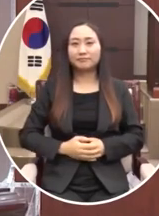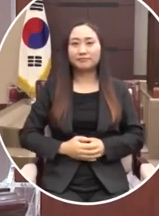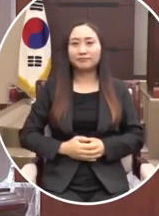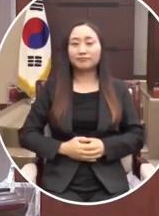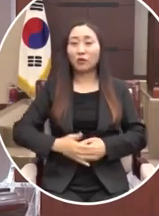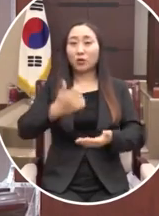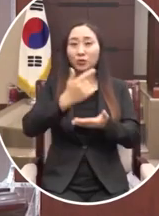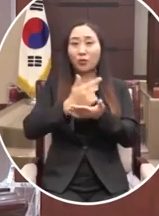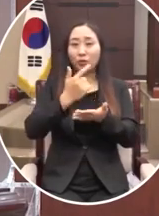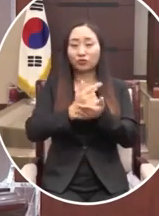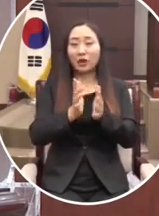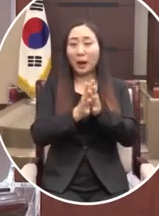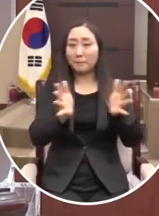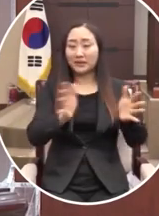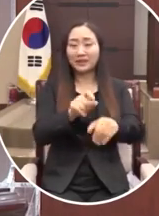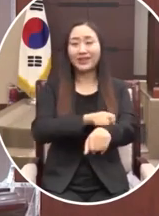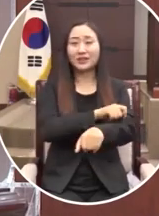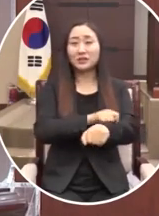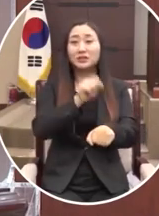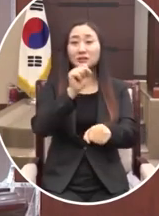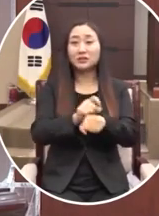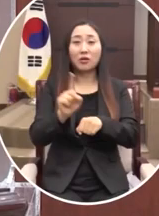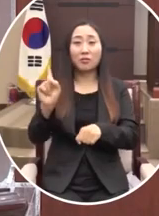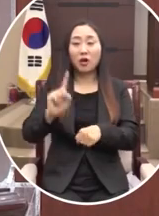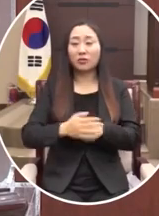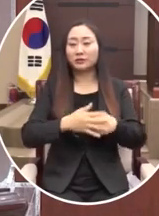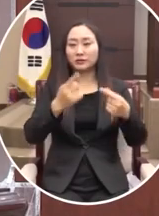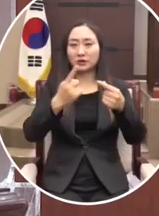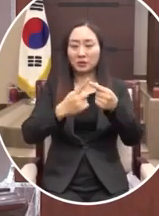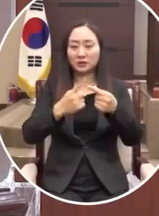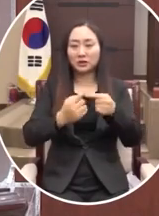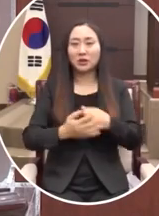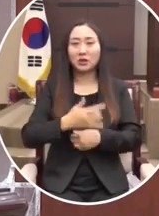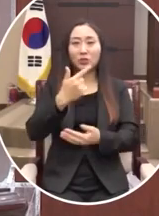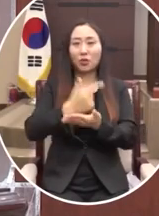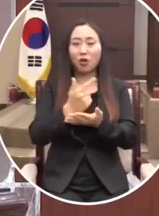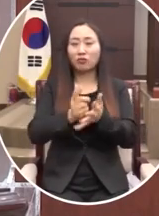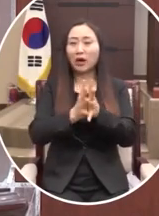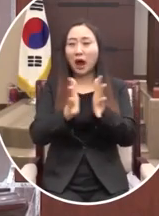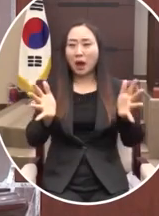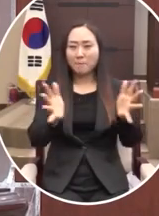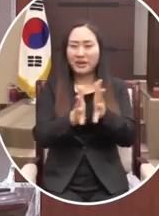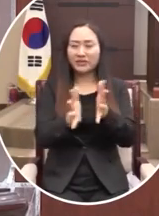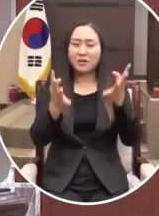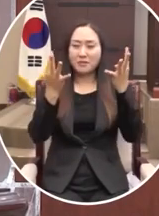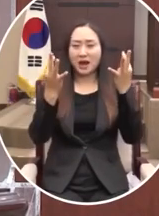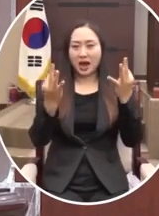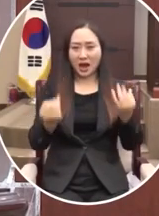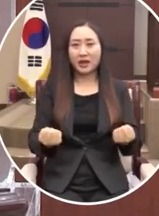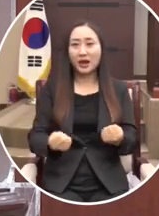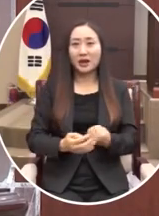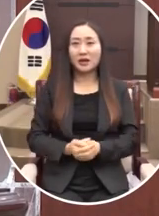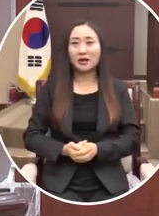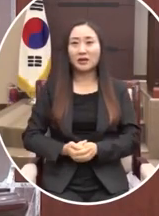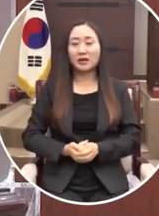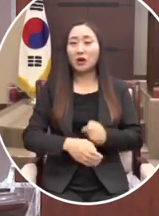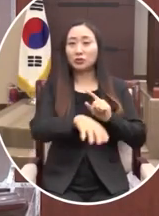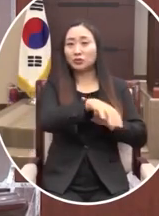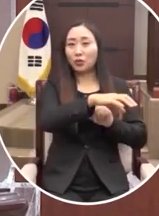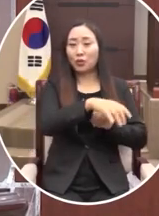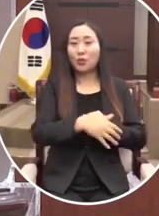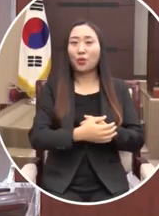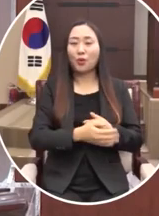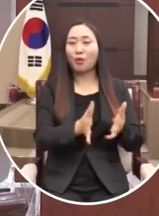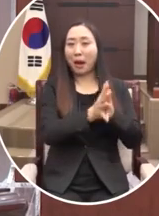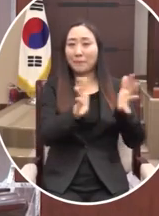노원구 공동주택의 특성은 다음과 같습니다. 첫째, 노원구는 아파트 천국입니다. 종로구